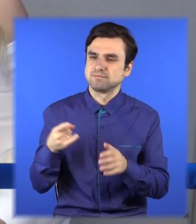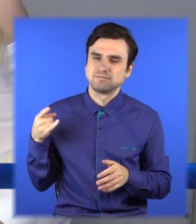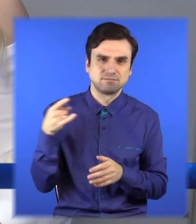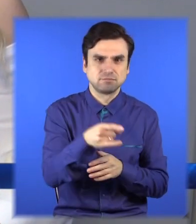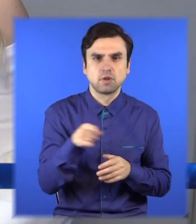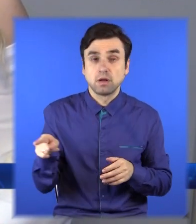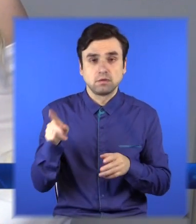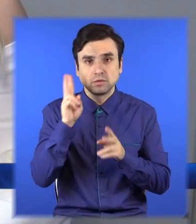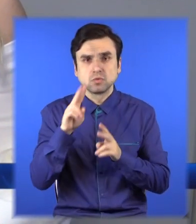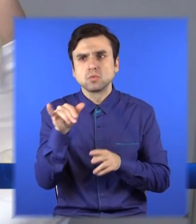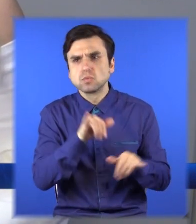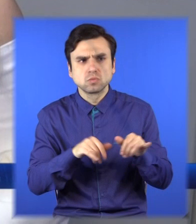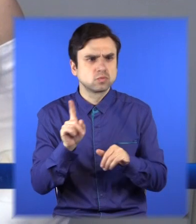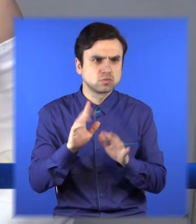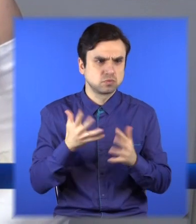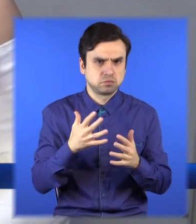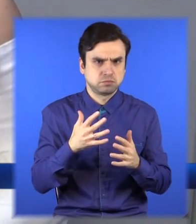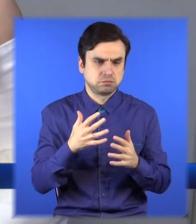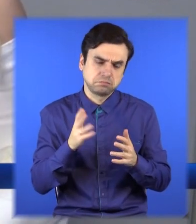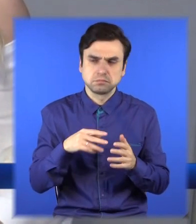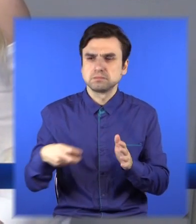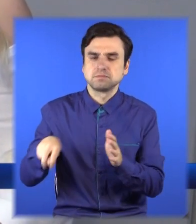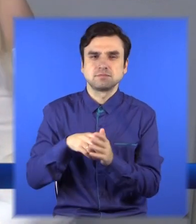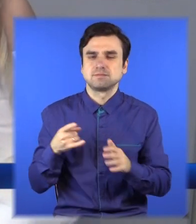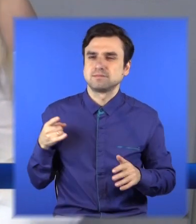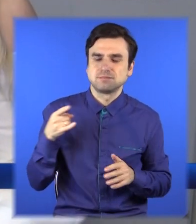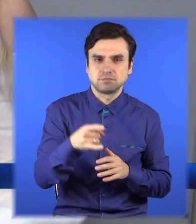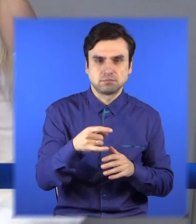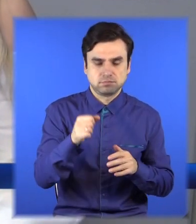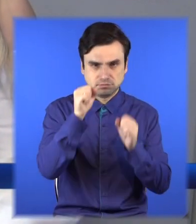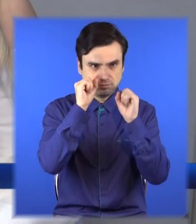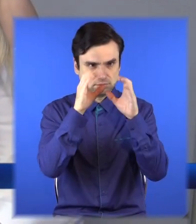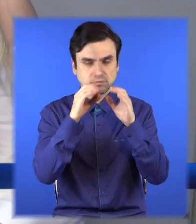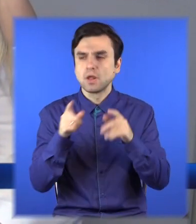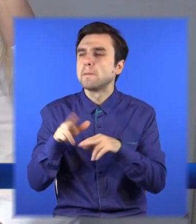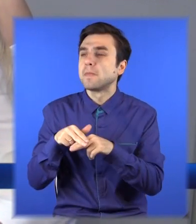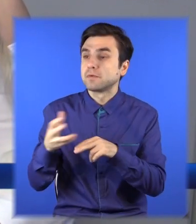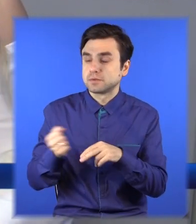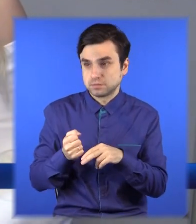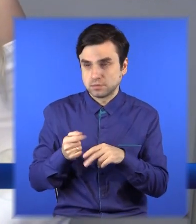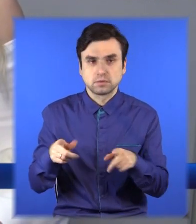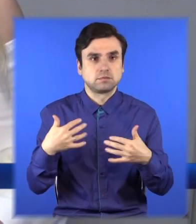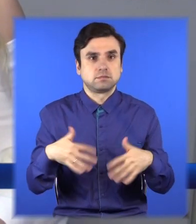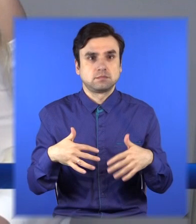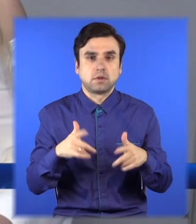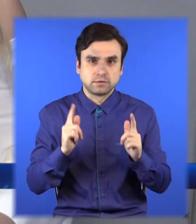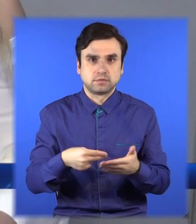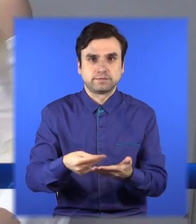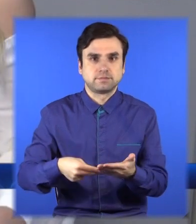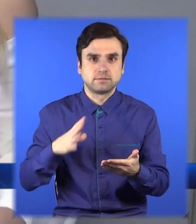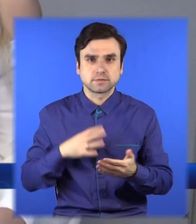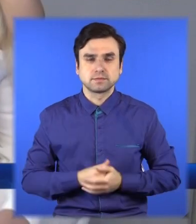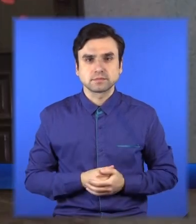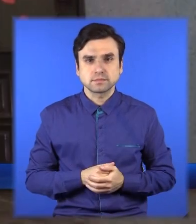сюди. Вона навіть не знала, що ми прийшли в ЗАГС, тому що вона не знає, місяць де він знаходиться. І все, вона в тебе є паспорта, да. Ну все, руки трусилися, я